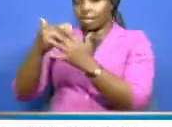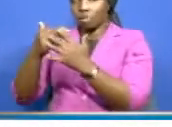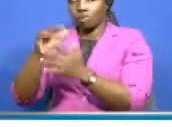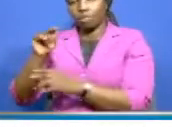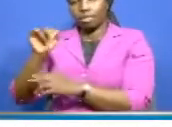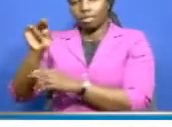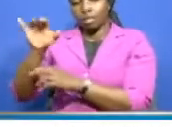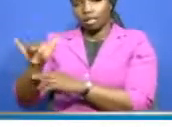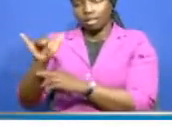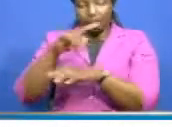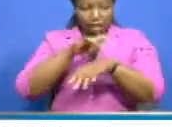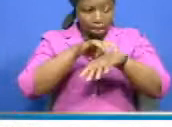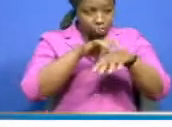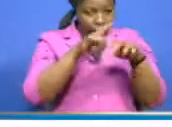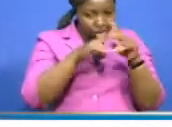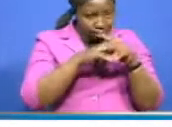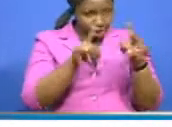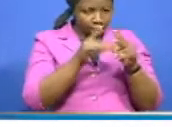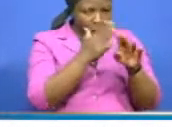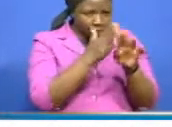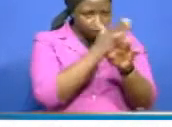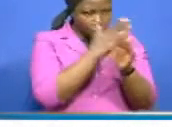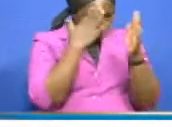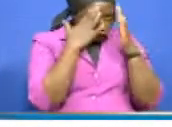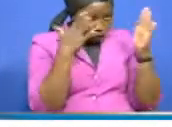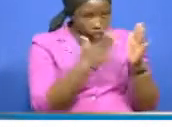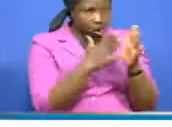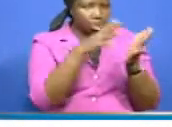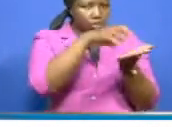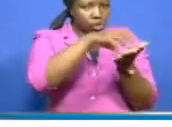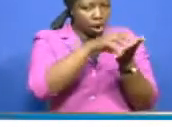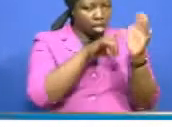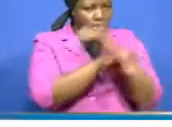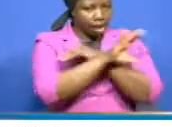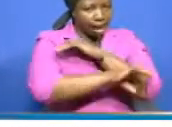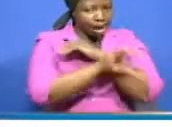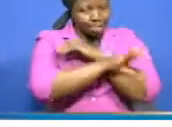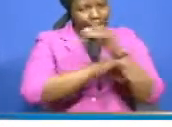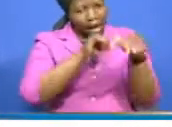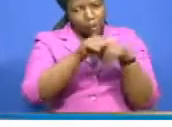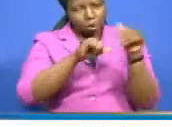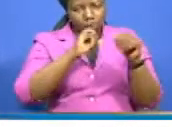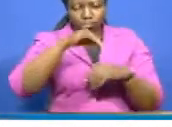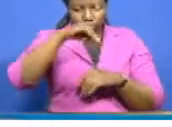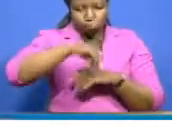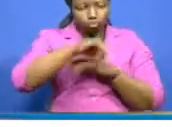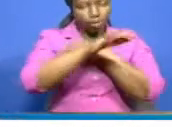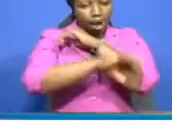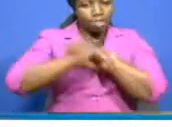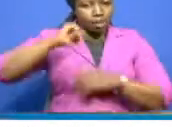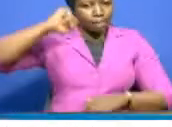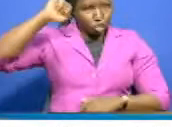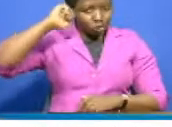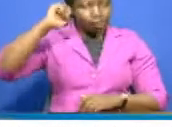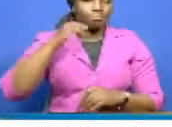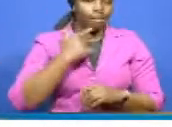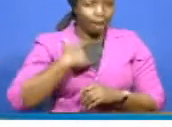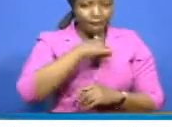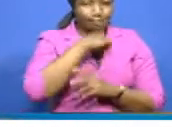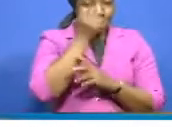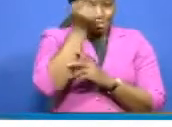pengine tunapoanza, kabla ya kuangazia tu hali ambavyo iko humu nchini kuhusiana na siasa za humu nchini, tunachofahamu ni kwamba leo